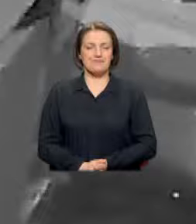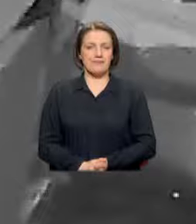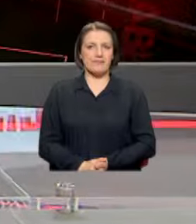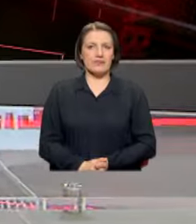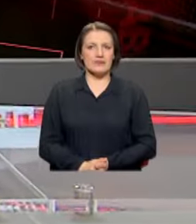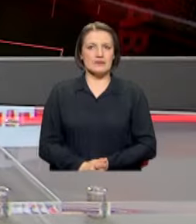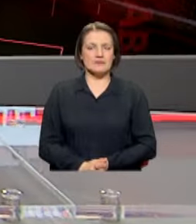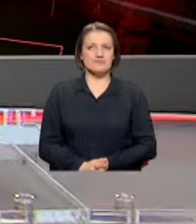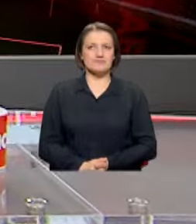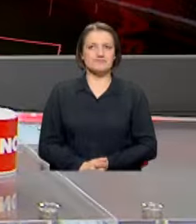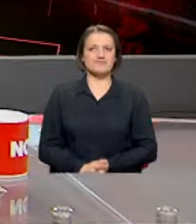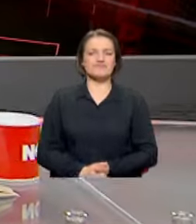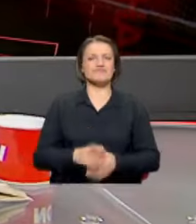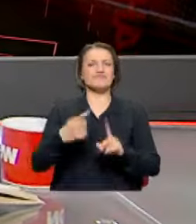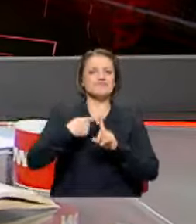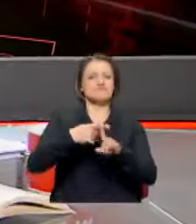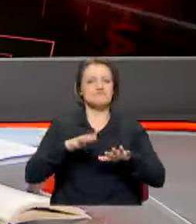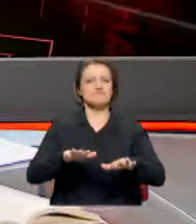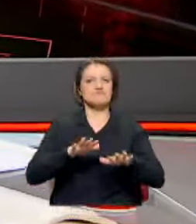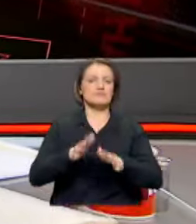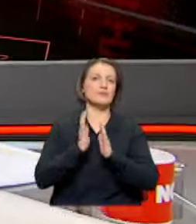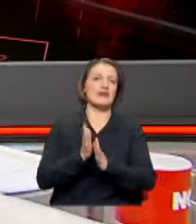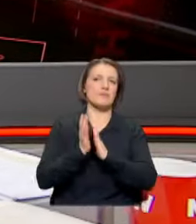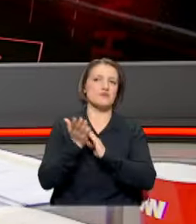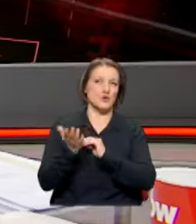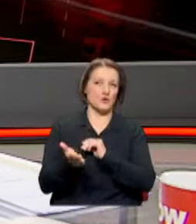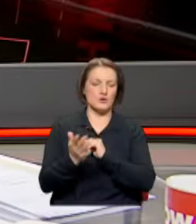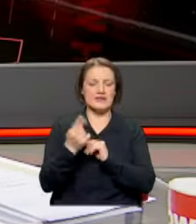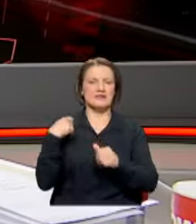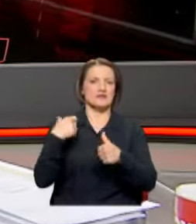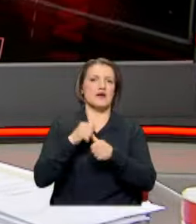Artçı sarsıntılar da bu arada devam ediyor. Bir daha geçmiş olsun diyelim.